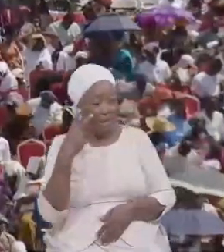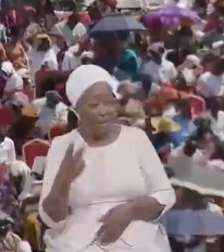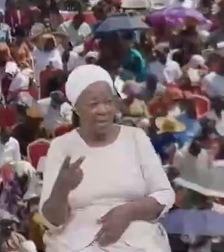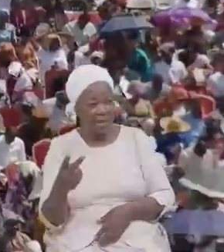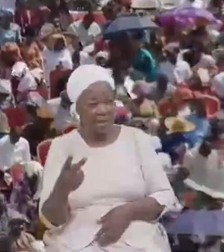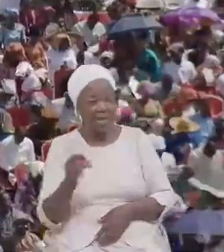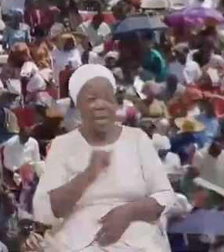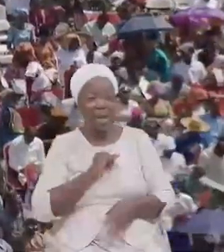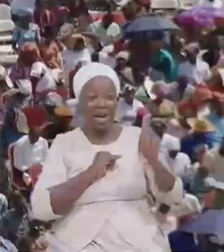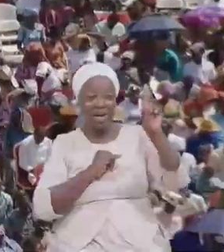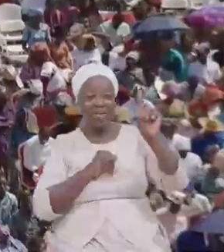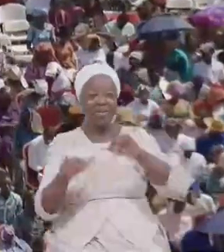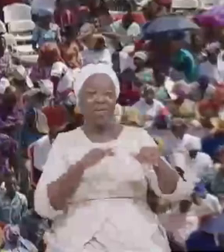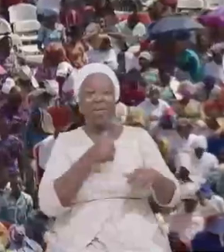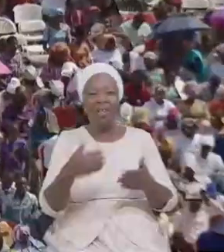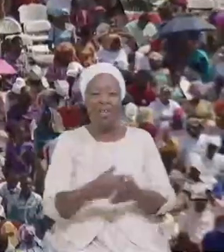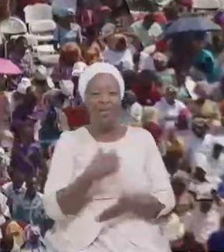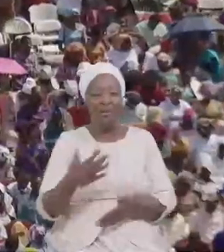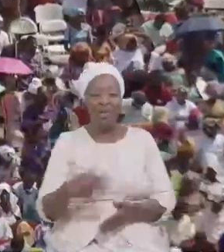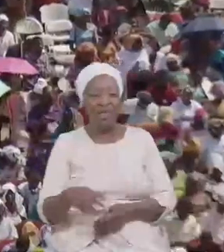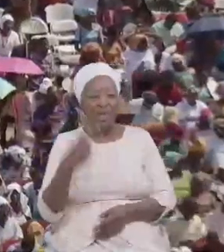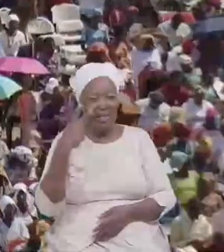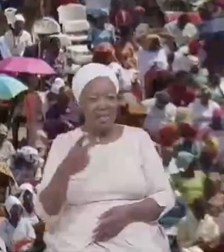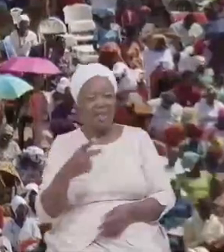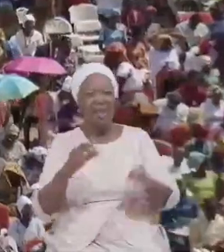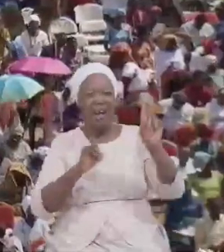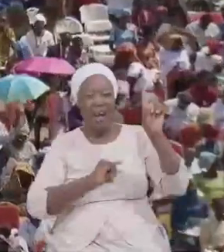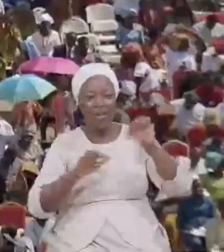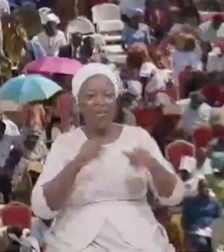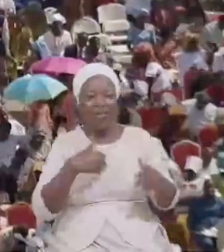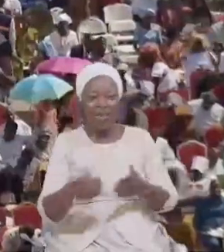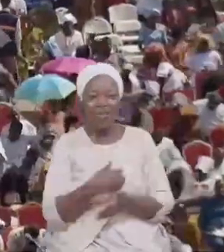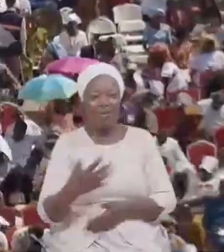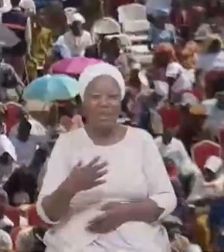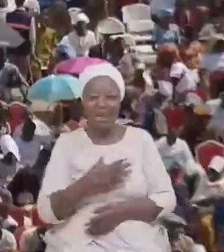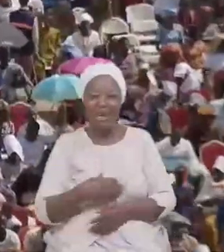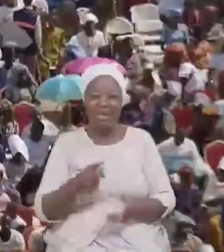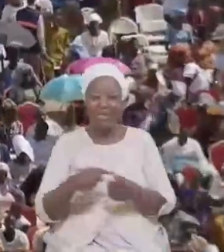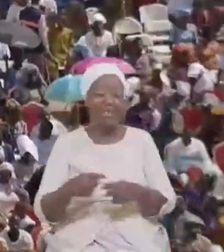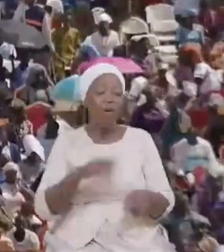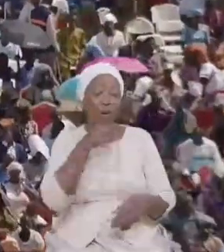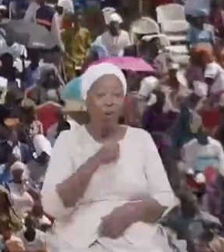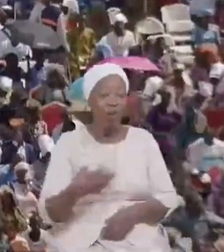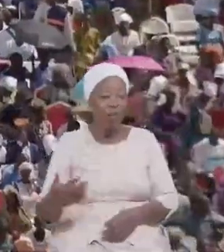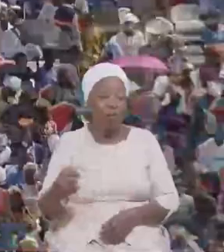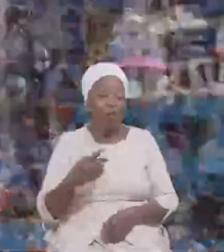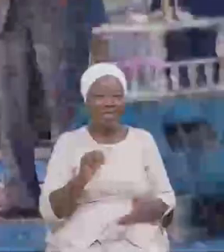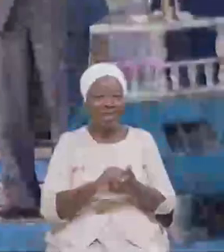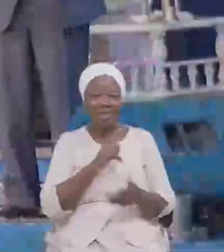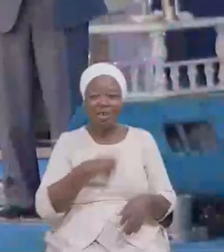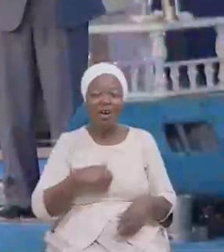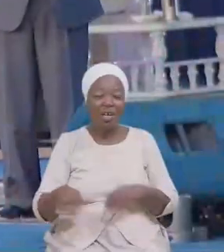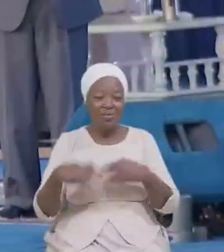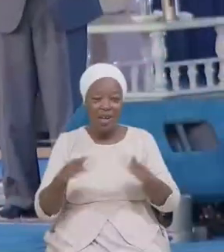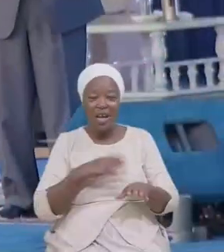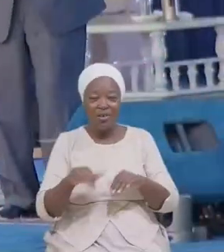chose nouvelle. Voici, je vais faire une chose nouvelle. Et vous savez, les choses du passé, les anciennes choses, Dieu les a déjà